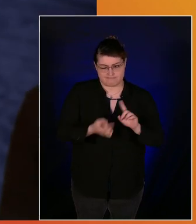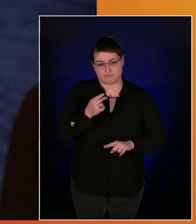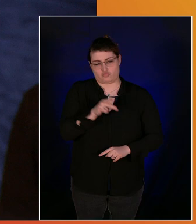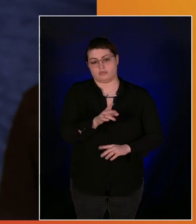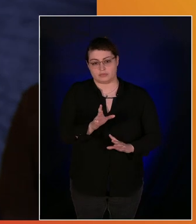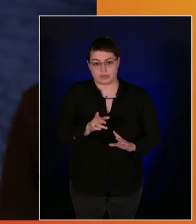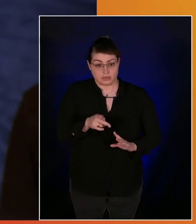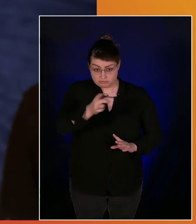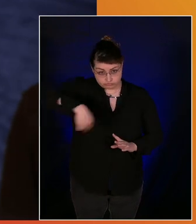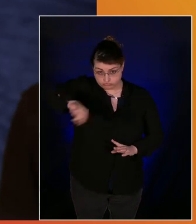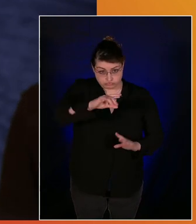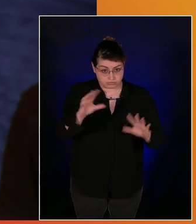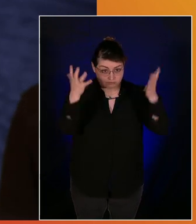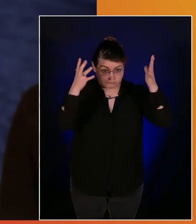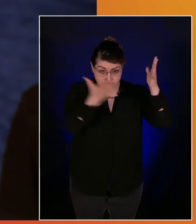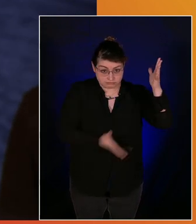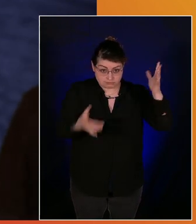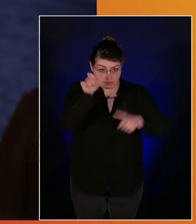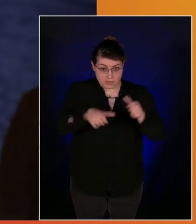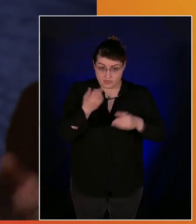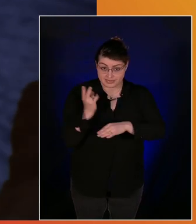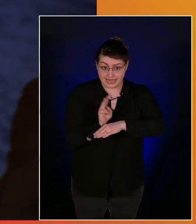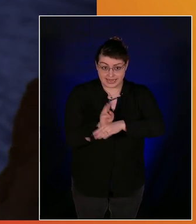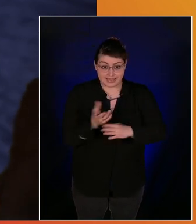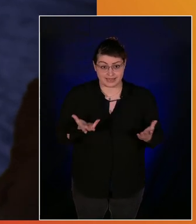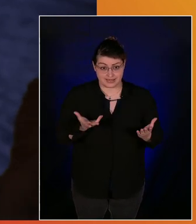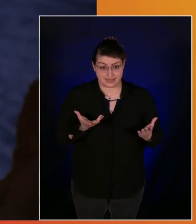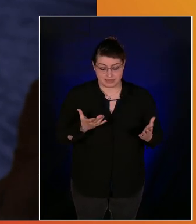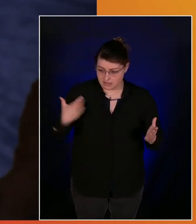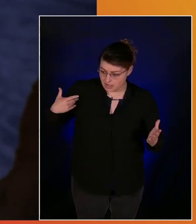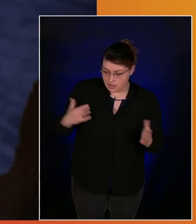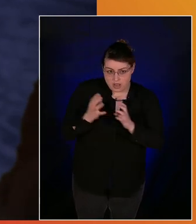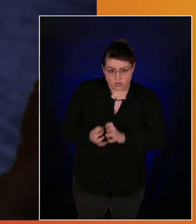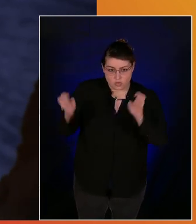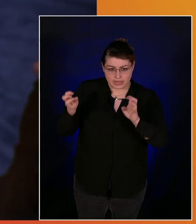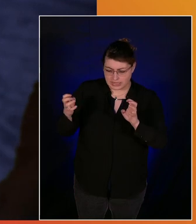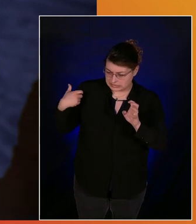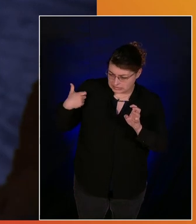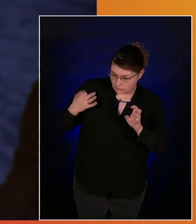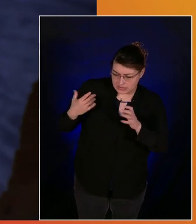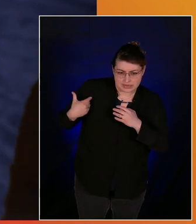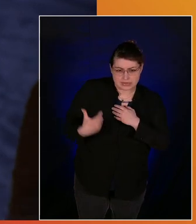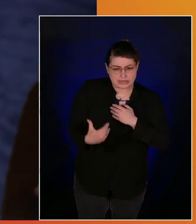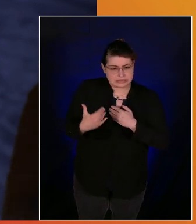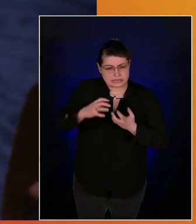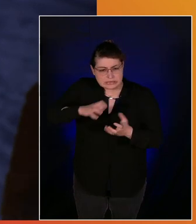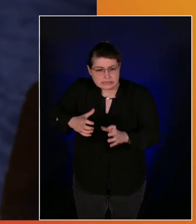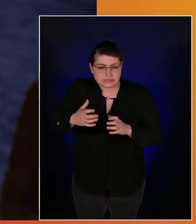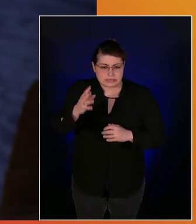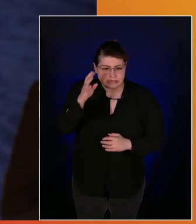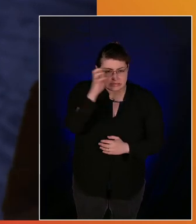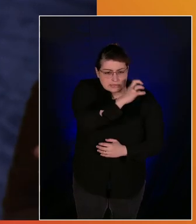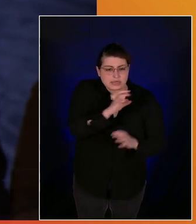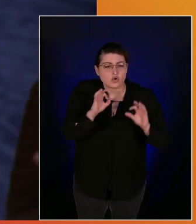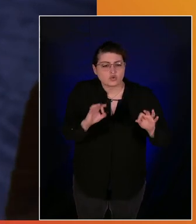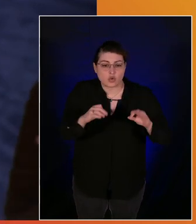qu'on s'applaudisse tous les délégués. On a vécu un congrès difficile, compliqué, et